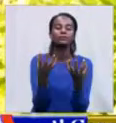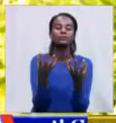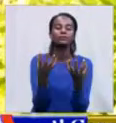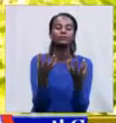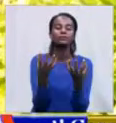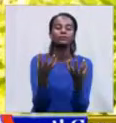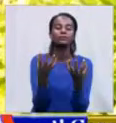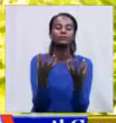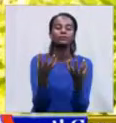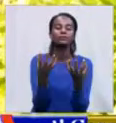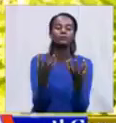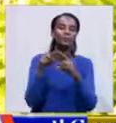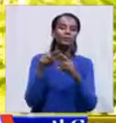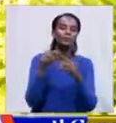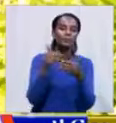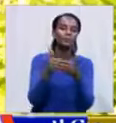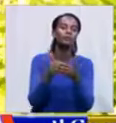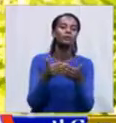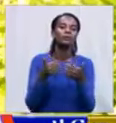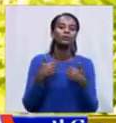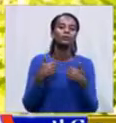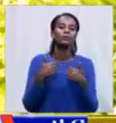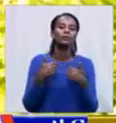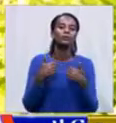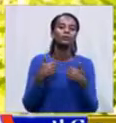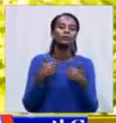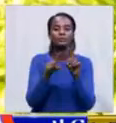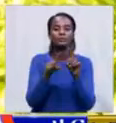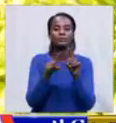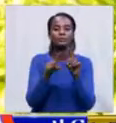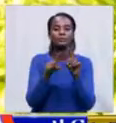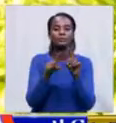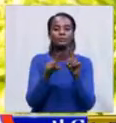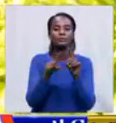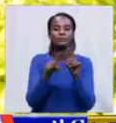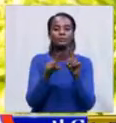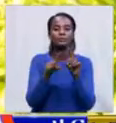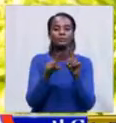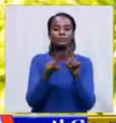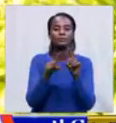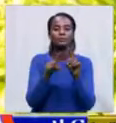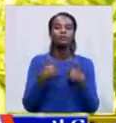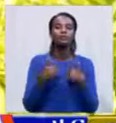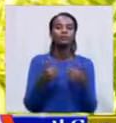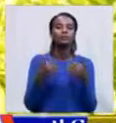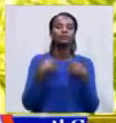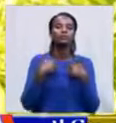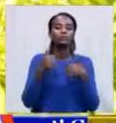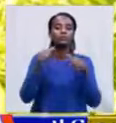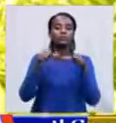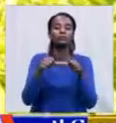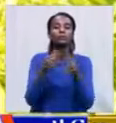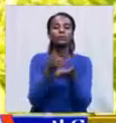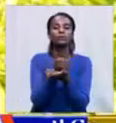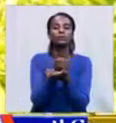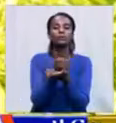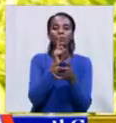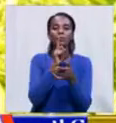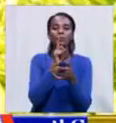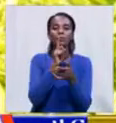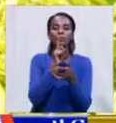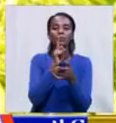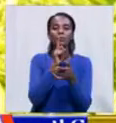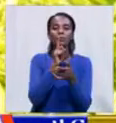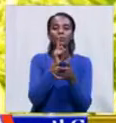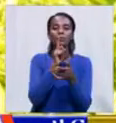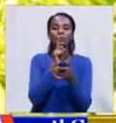ወደ መቶ እንትን ደባብ እየሄዱበት ያለበት አጋጣሚ ሆኖም ግን ይህ ሁሉም ባለበት እንትን ባለበት ሲቹዌሽን የራሳችን የቤታችን ጉዳይ ነው። ሰው መብላት አይተውም፣